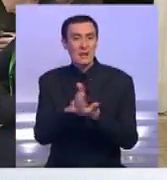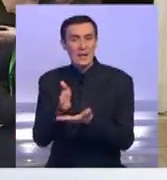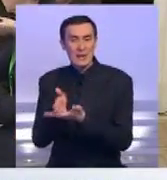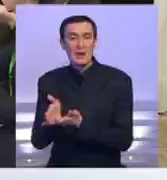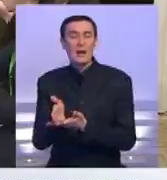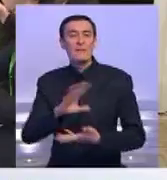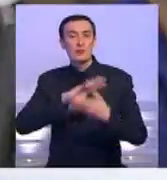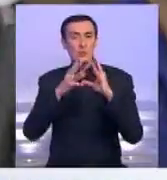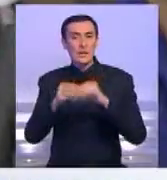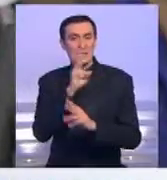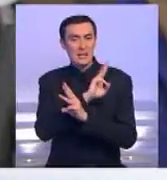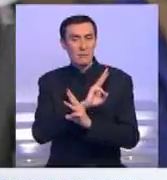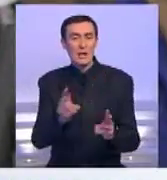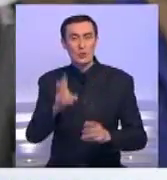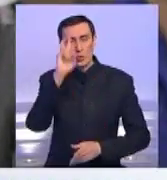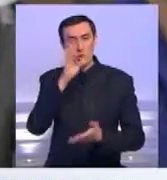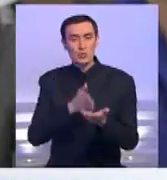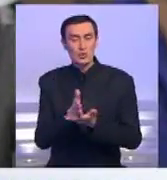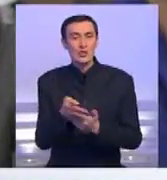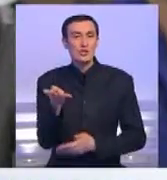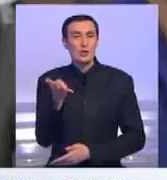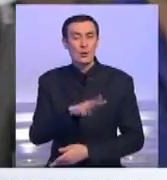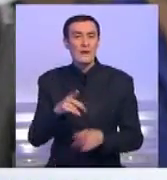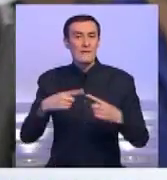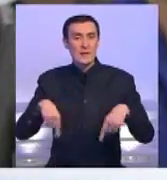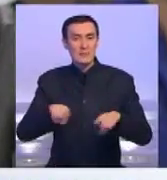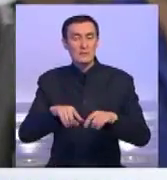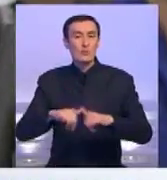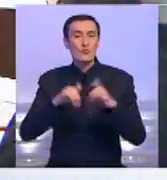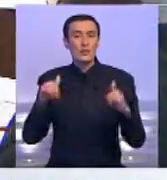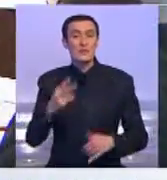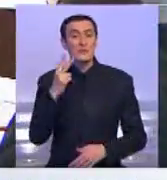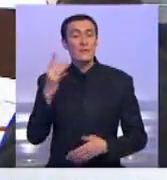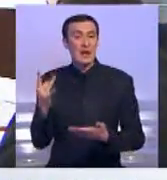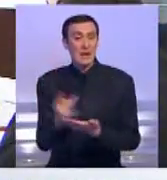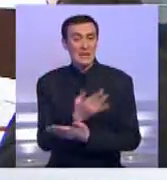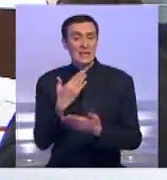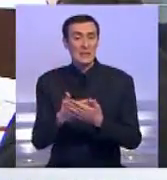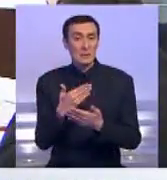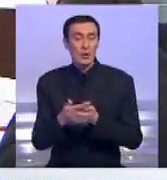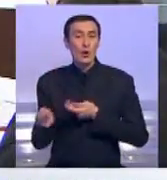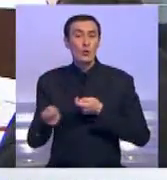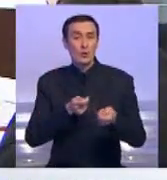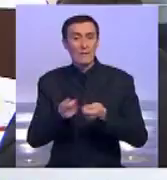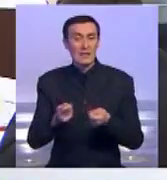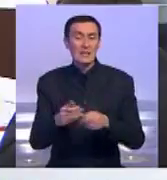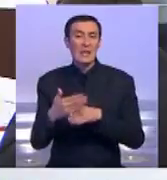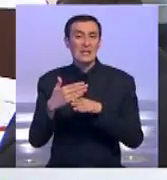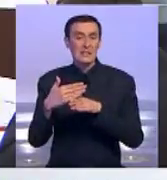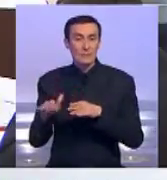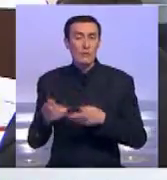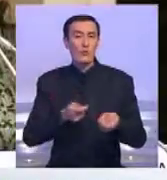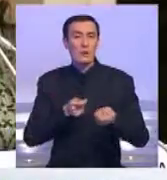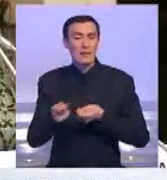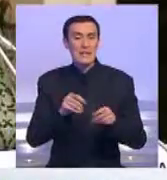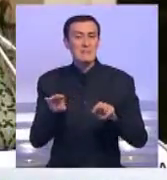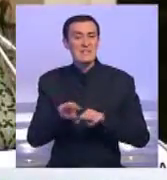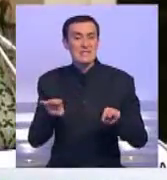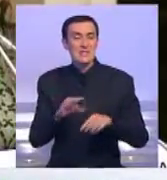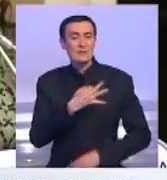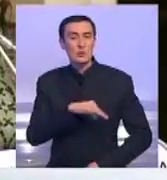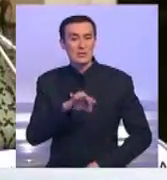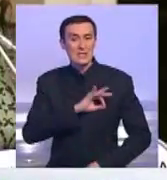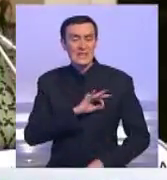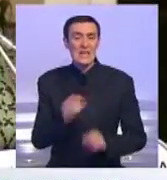В результате зарплаты госслужащих в 4 ведомствах уже увеличились в 2 раза. Например, руководитель отраслевого управления в